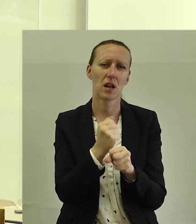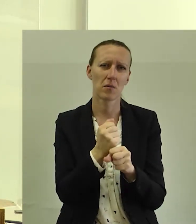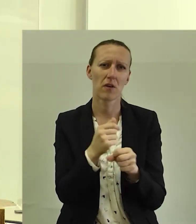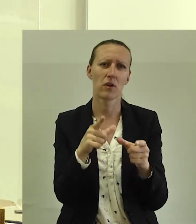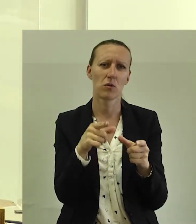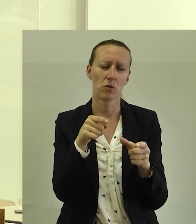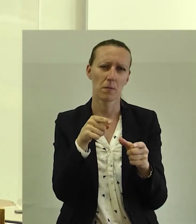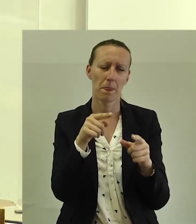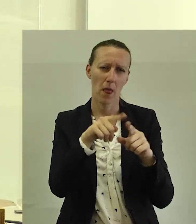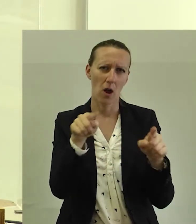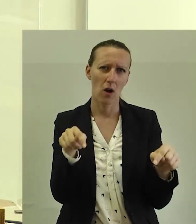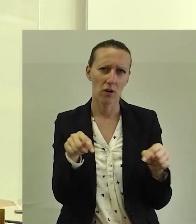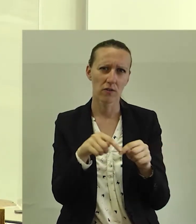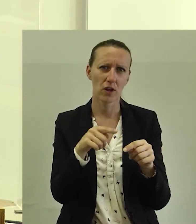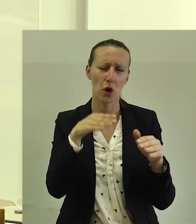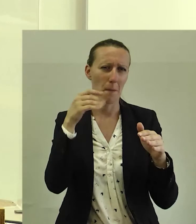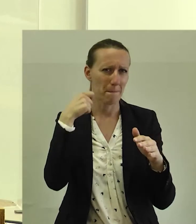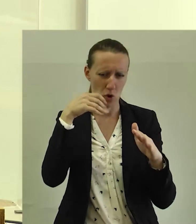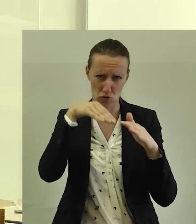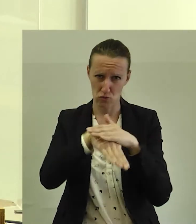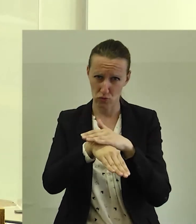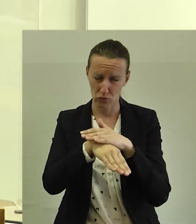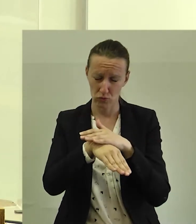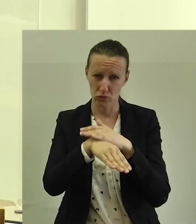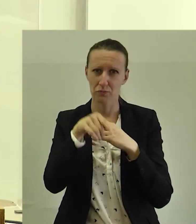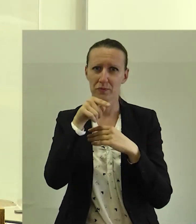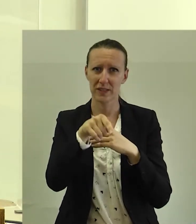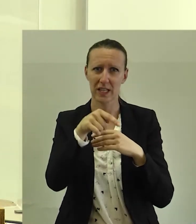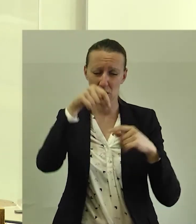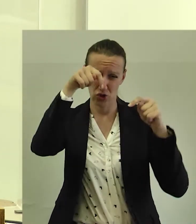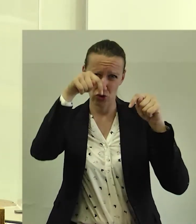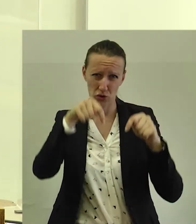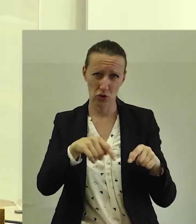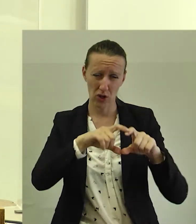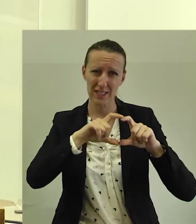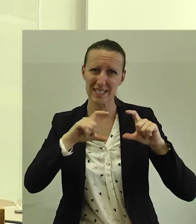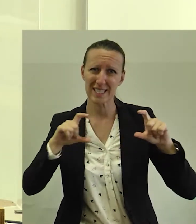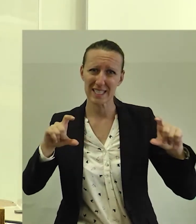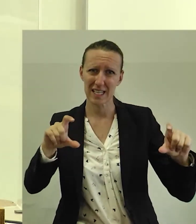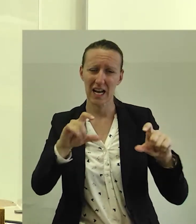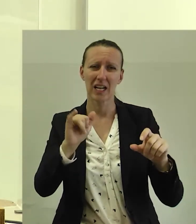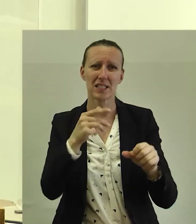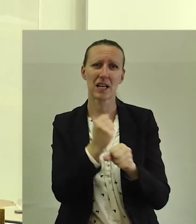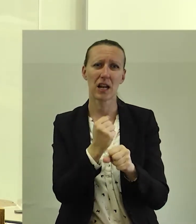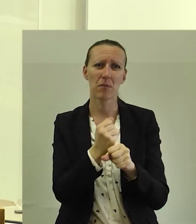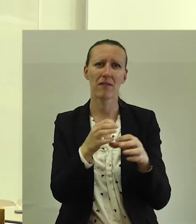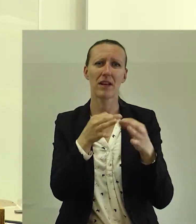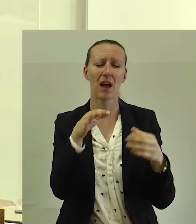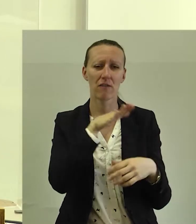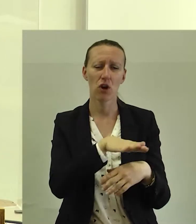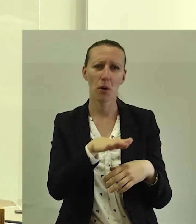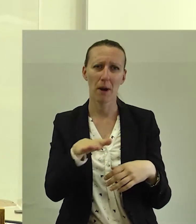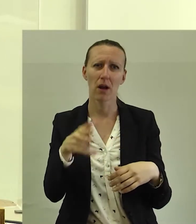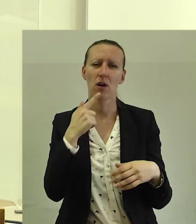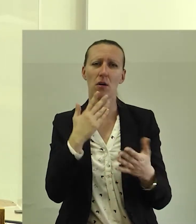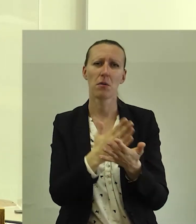u okviru podruma, znači tog najdonjeg dijela etaže zgrade, da se realizira javno